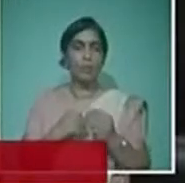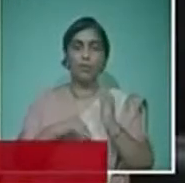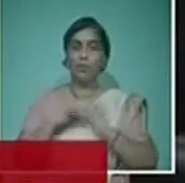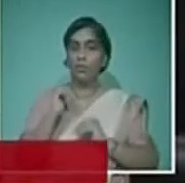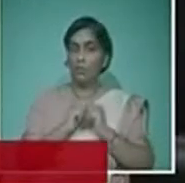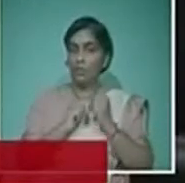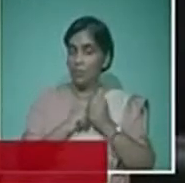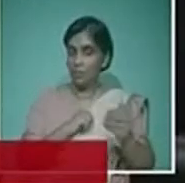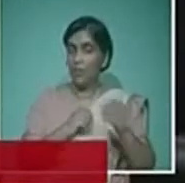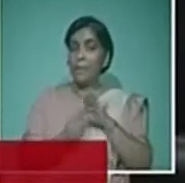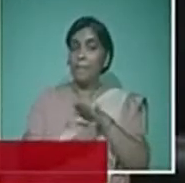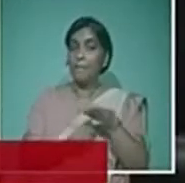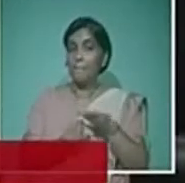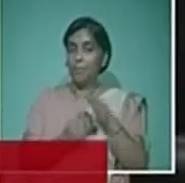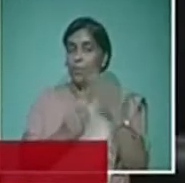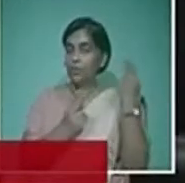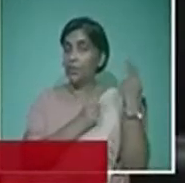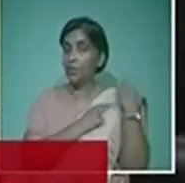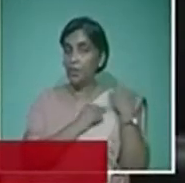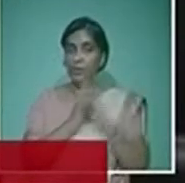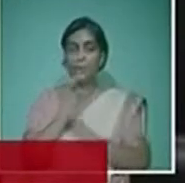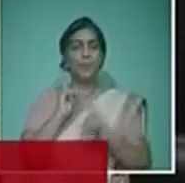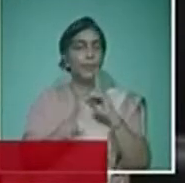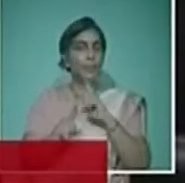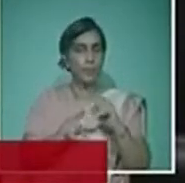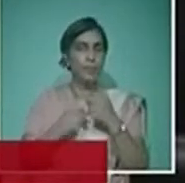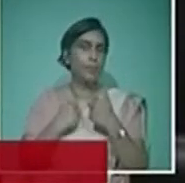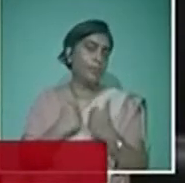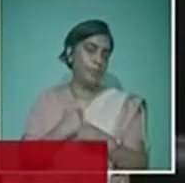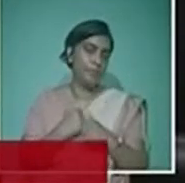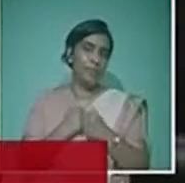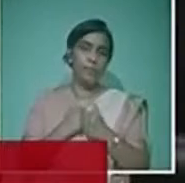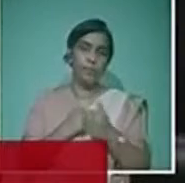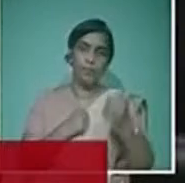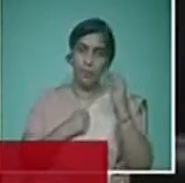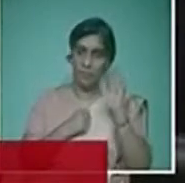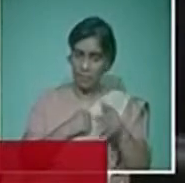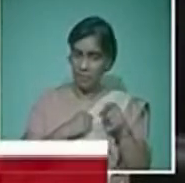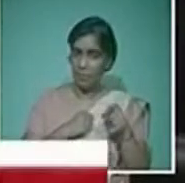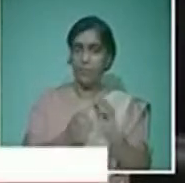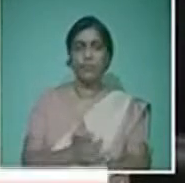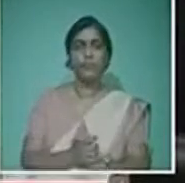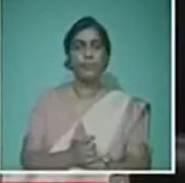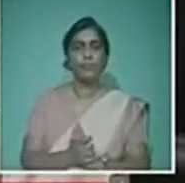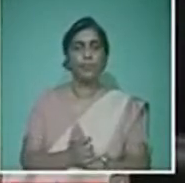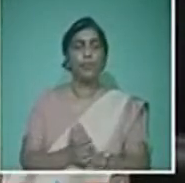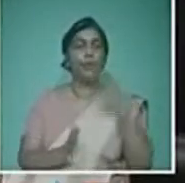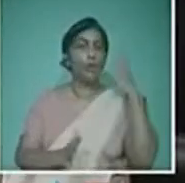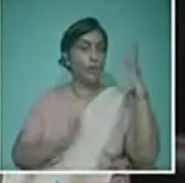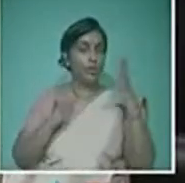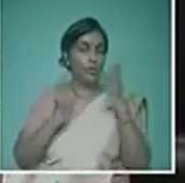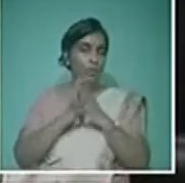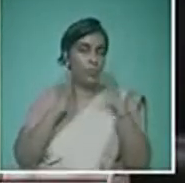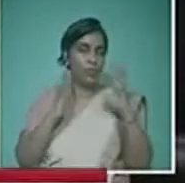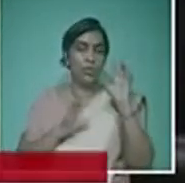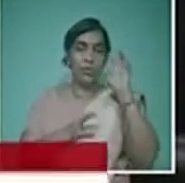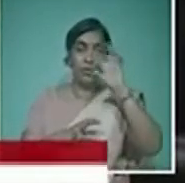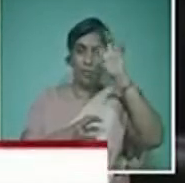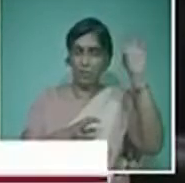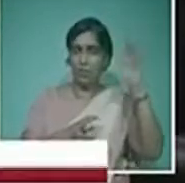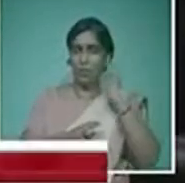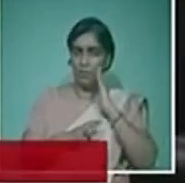වැඩසටහනක් පරිසර විෂය භාර අමාත්‍යාංශය මගින් සකස් කර ක්‍රියාත්මක කරනු ලබනවා ඇති. ලෝකයේ බොහෝ රටවල් සිය